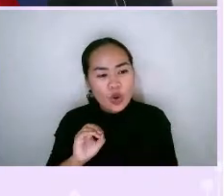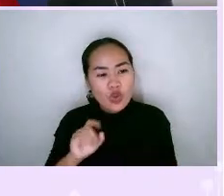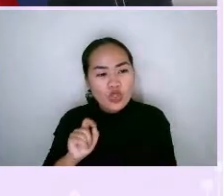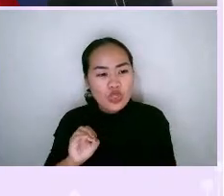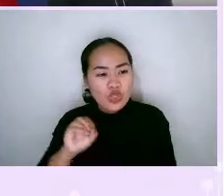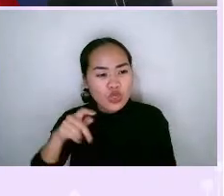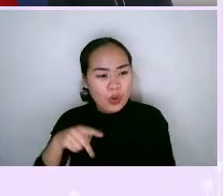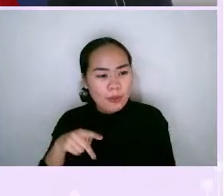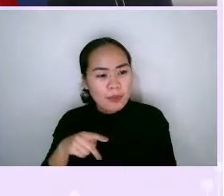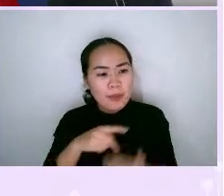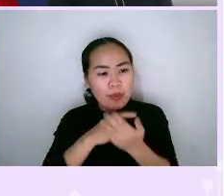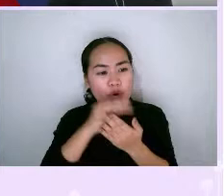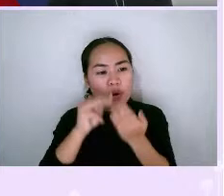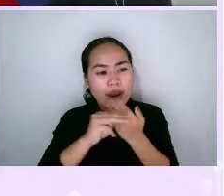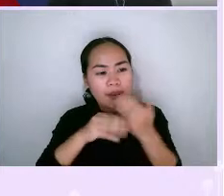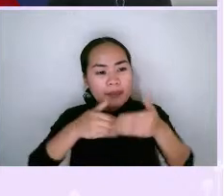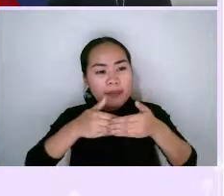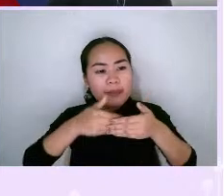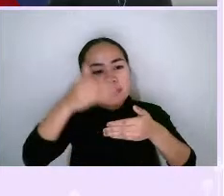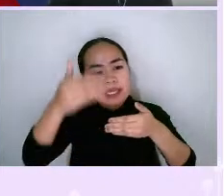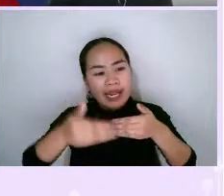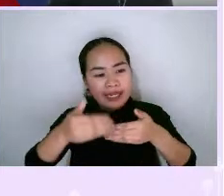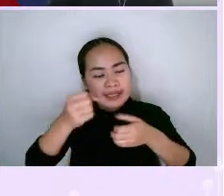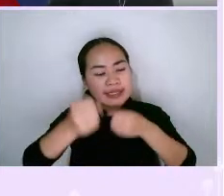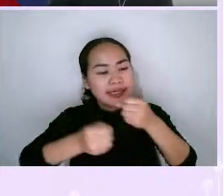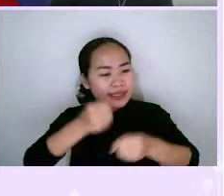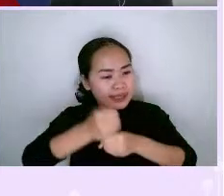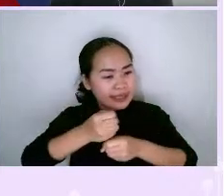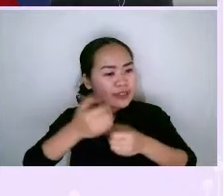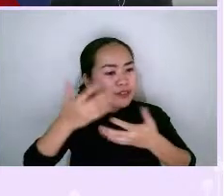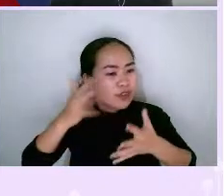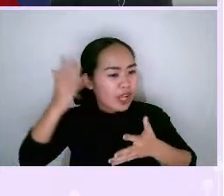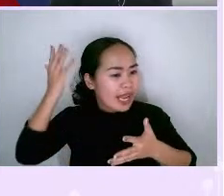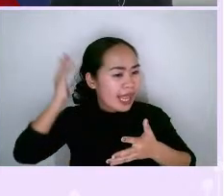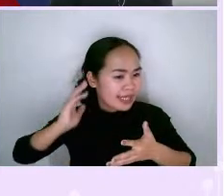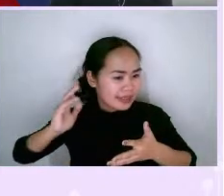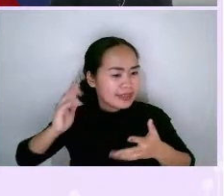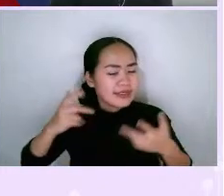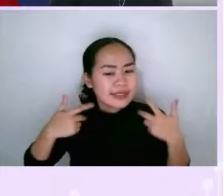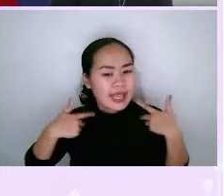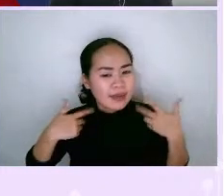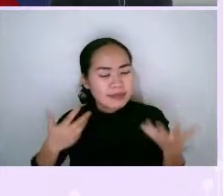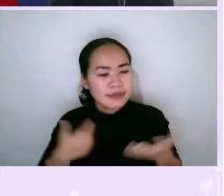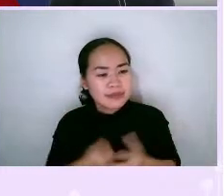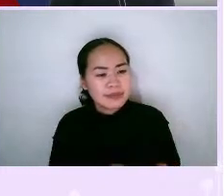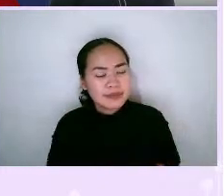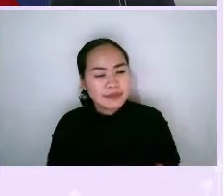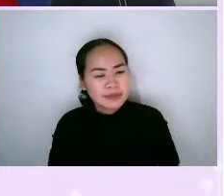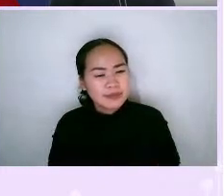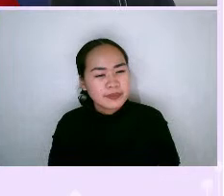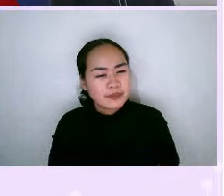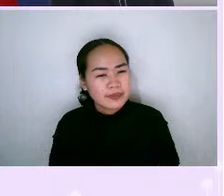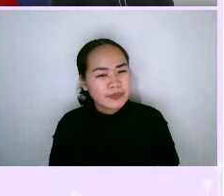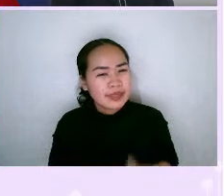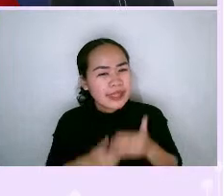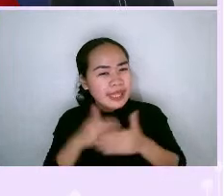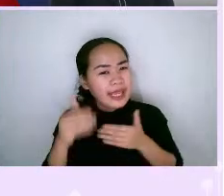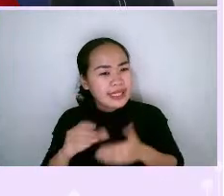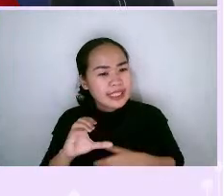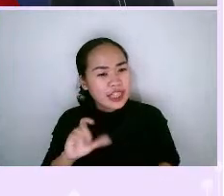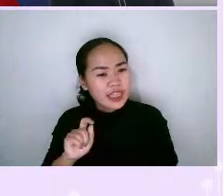Next Generation, noong nakaraang taon. The next slide will talk about what we call po na